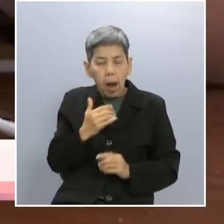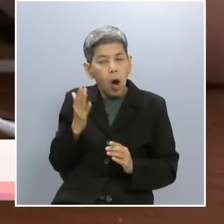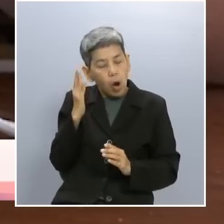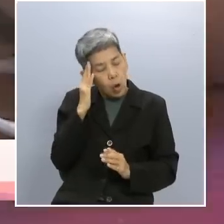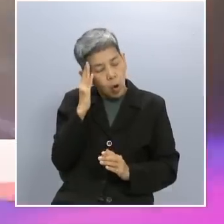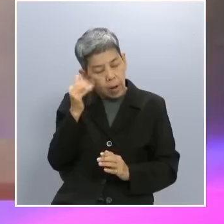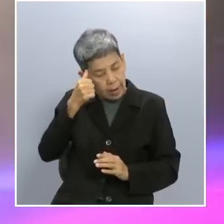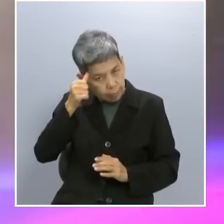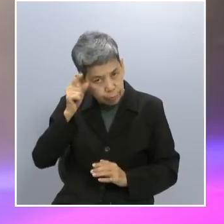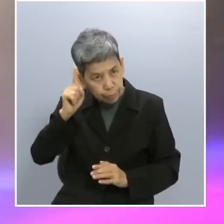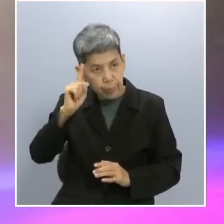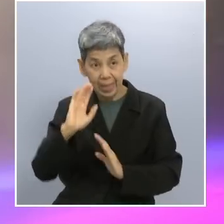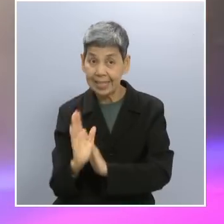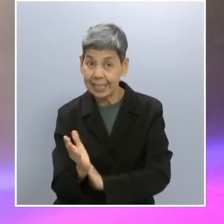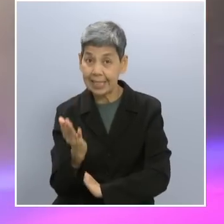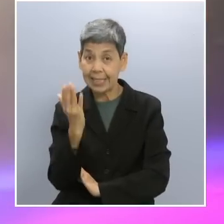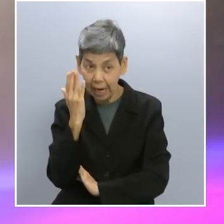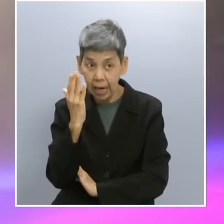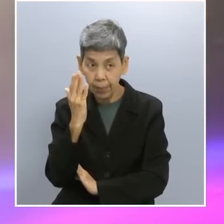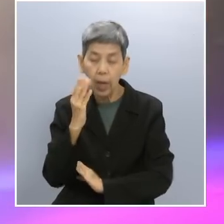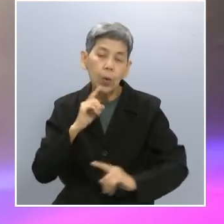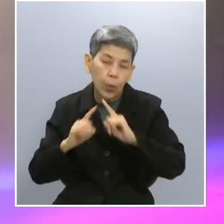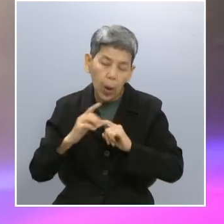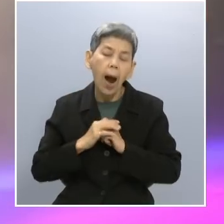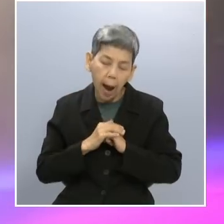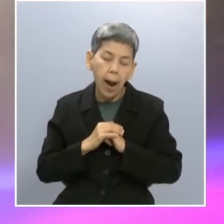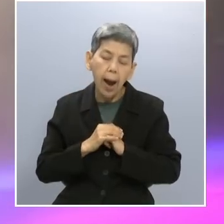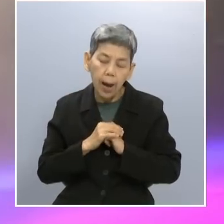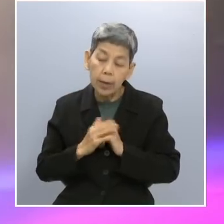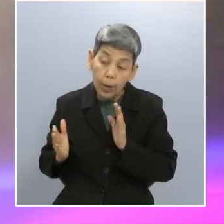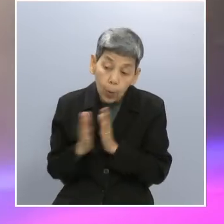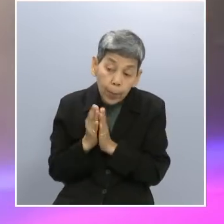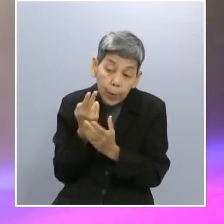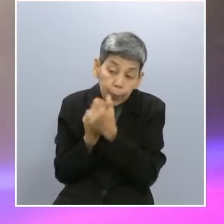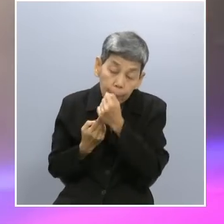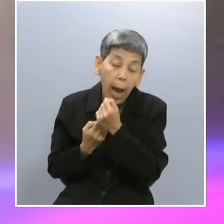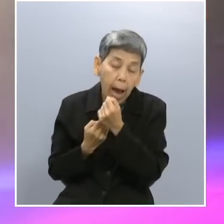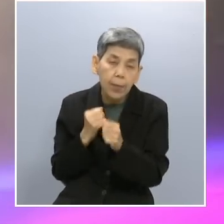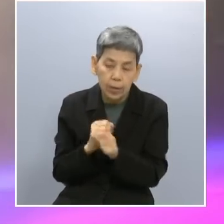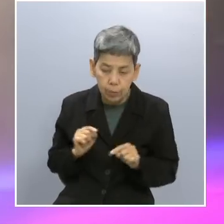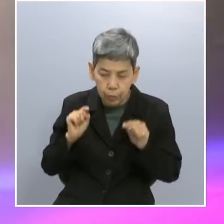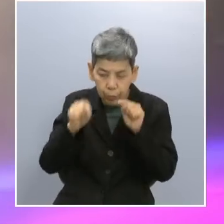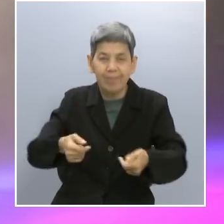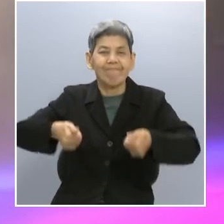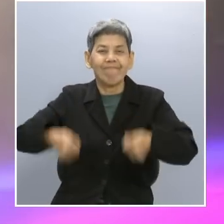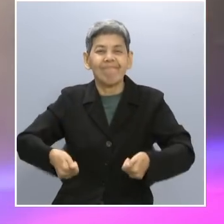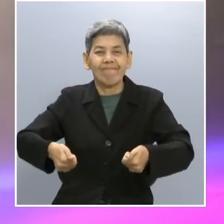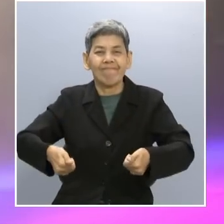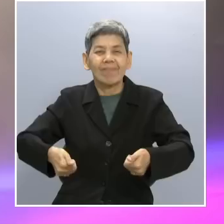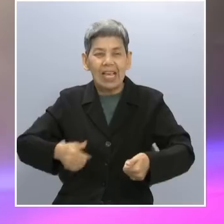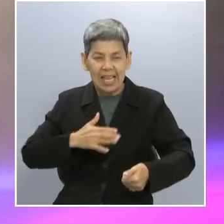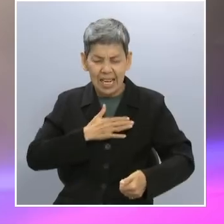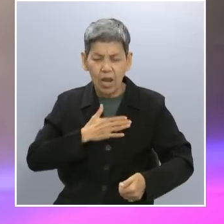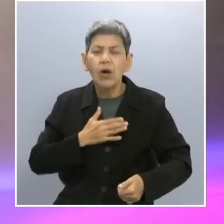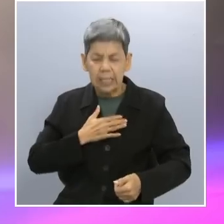1คืนวันรุ่งขึ้นตกลงปลงใจจะใช้ชีวิตร่วมกันพากันไปจดทะเบียนสมรสเพราะตนเองเนี่ย